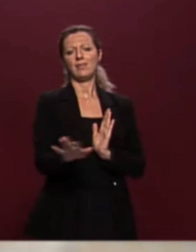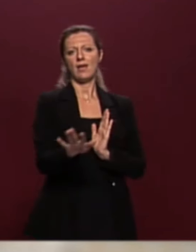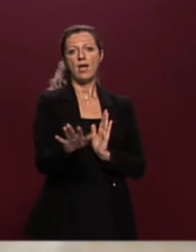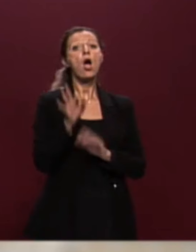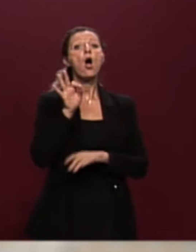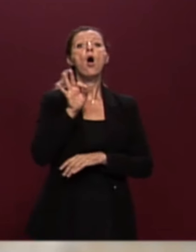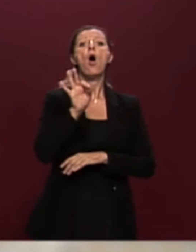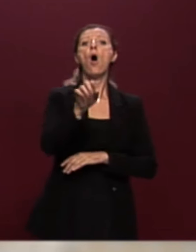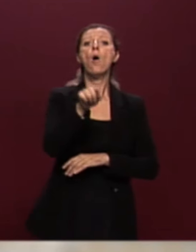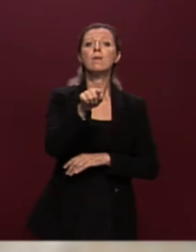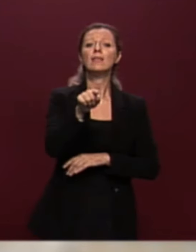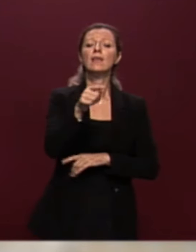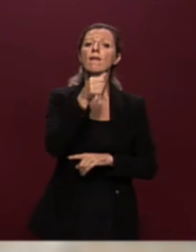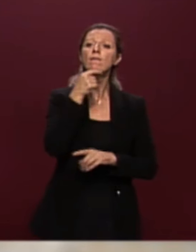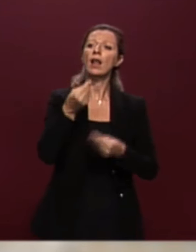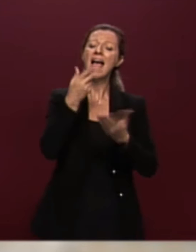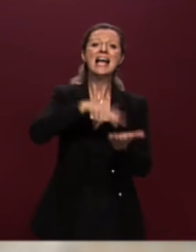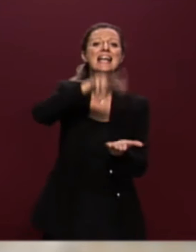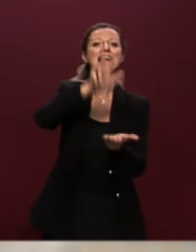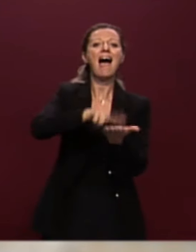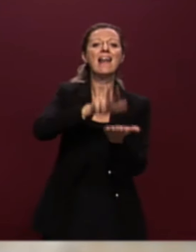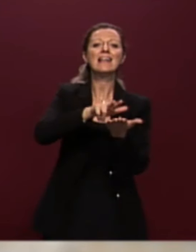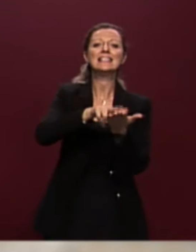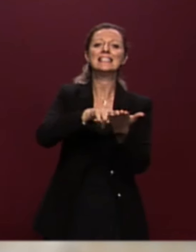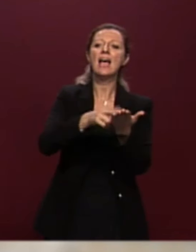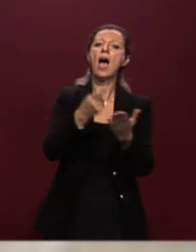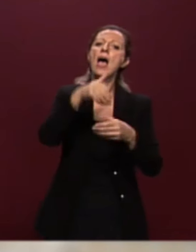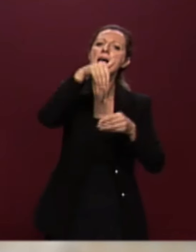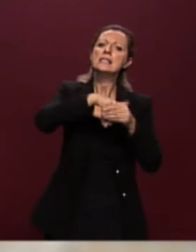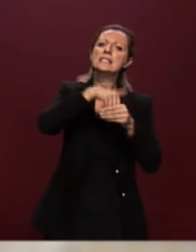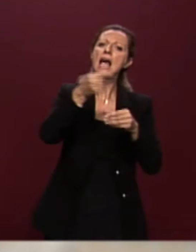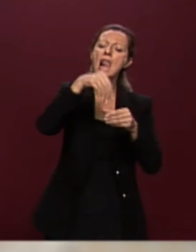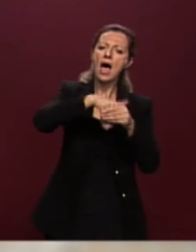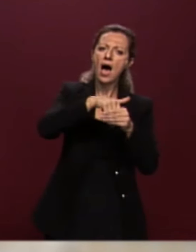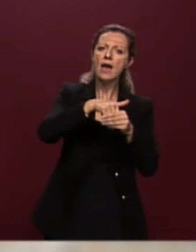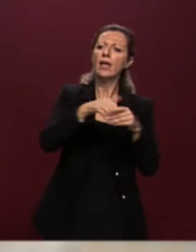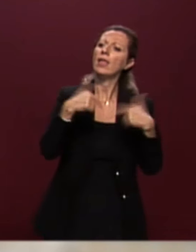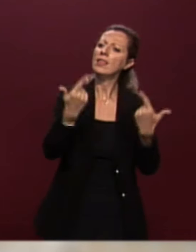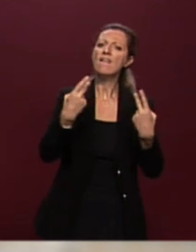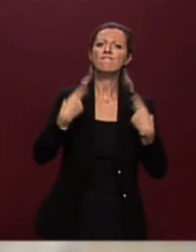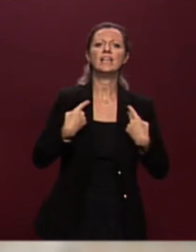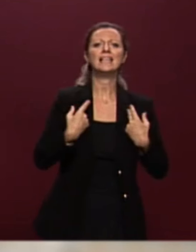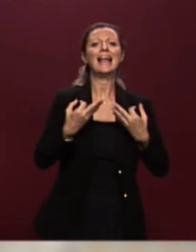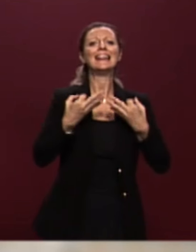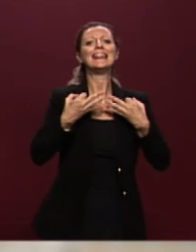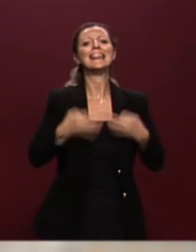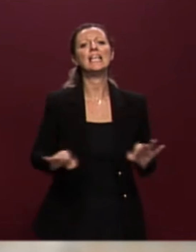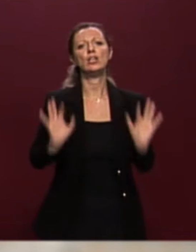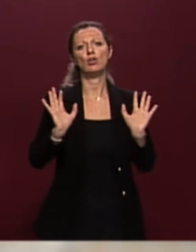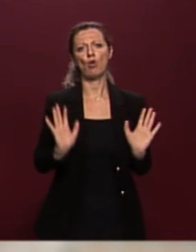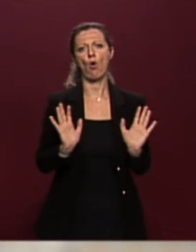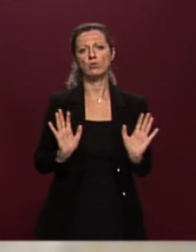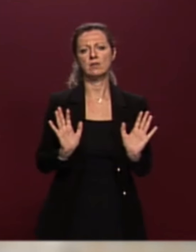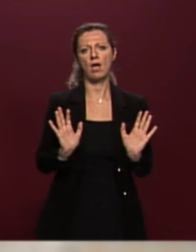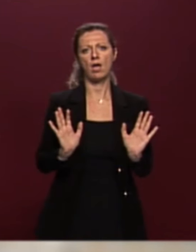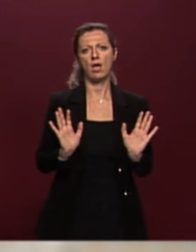di garantire salari che permettano una vita dignitosa, tenendo